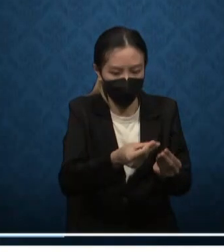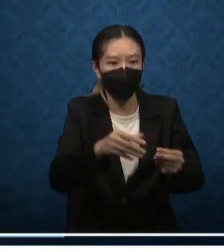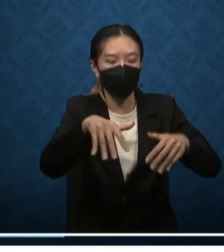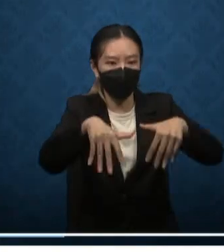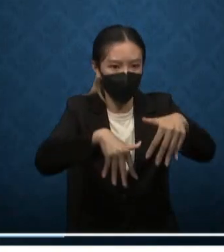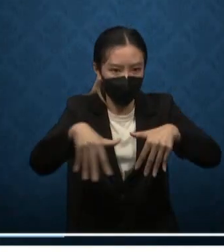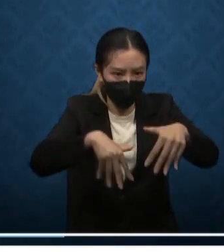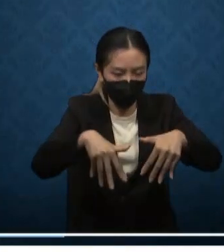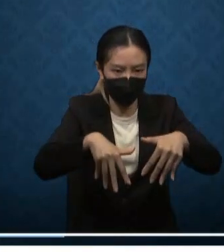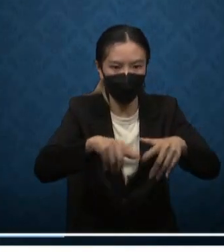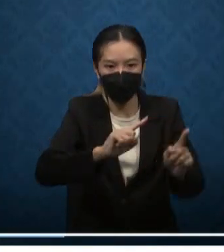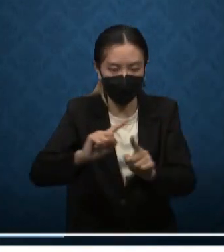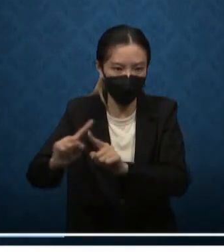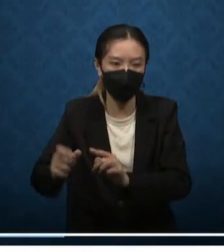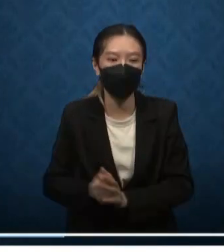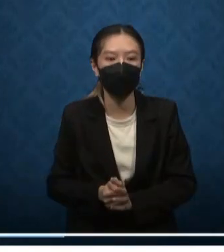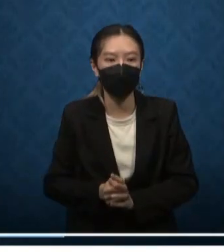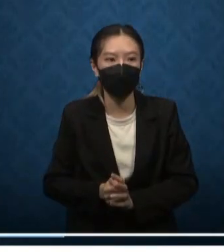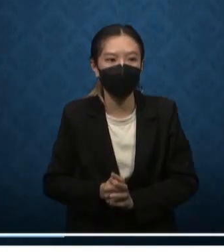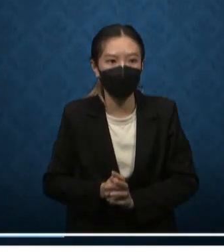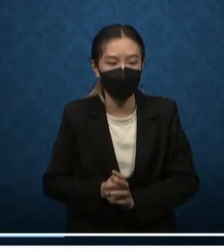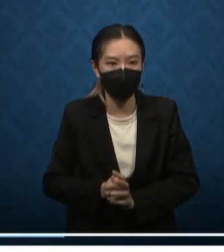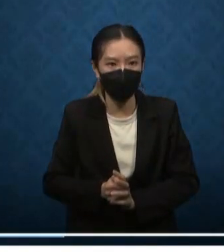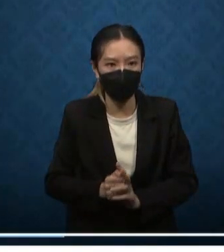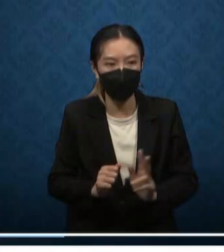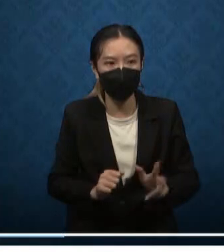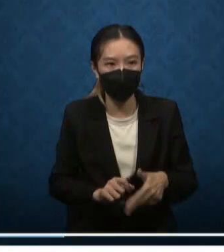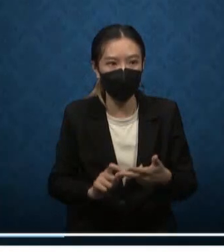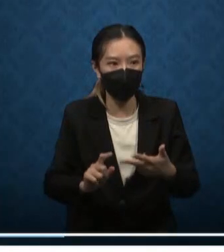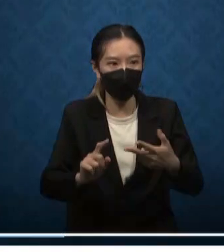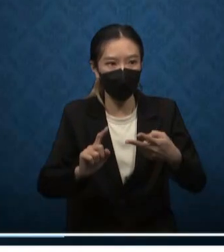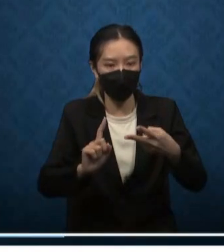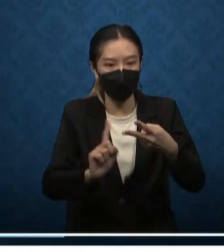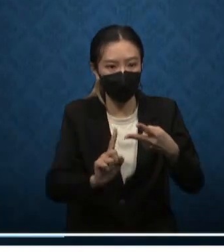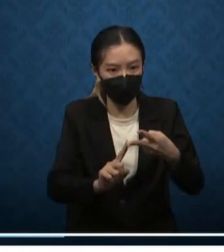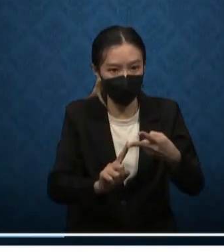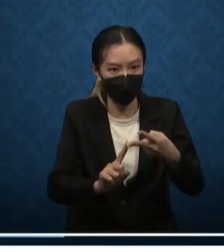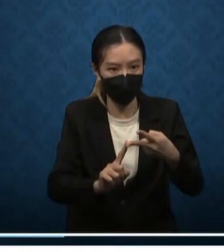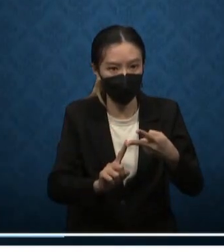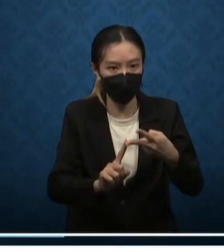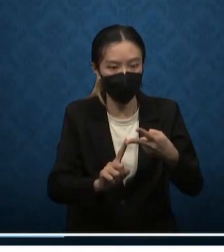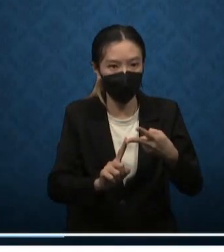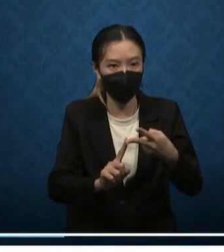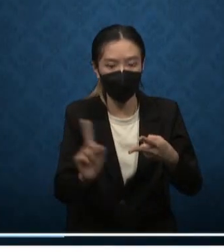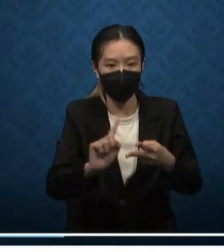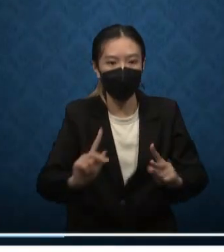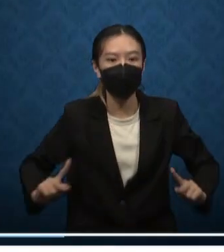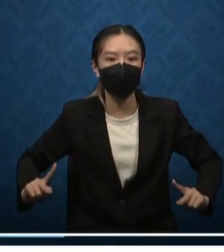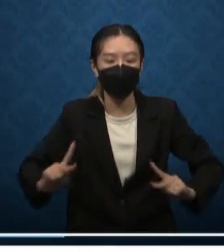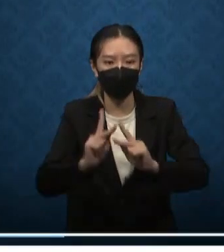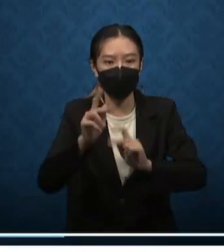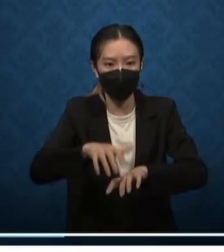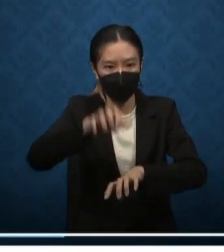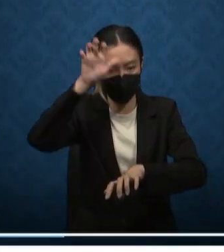ที่ค่ะหน่วยงานที่ 2ซึ่งควรจะเป็นหน่วยงานหลักที่รับผิดชอบกันในเรื่องของภารกิจนี้คือกระทรวงมหาดไทย